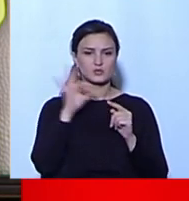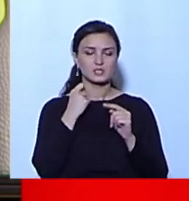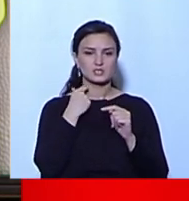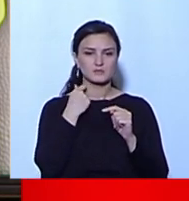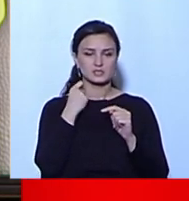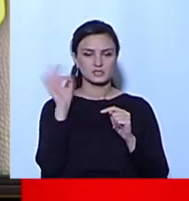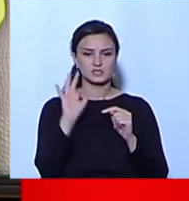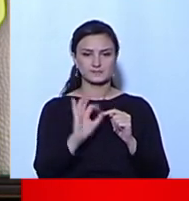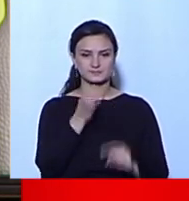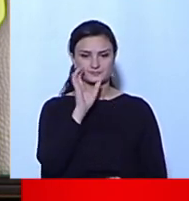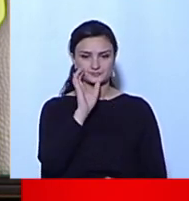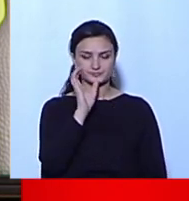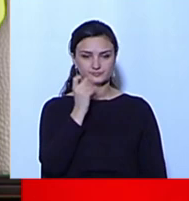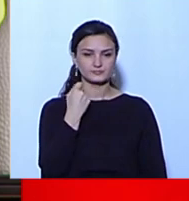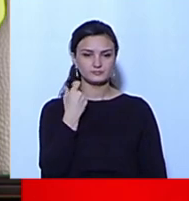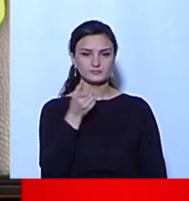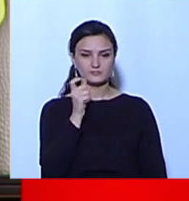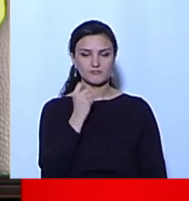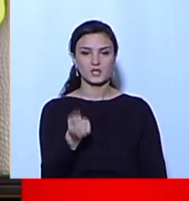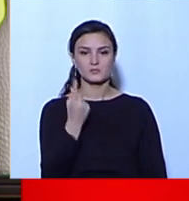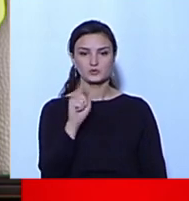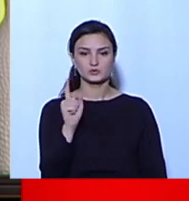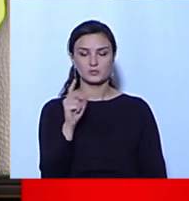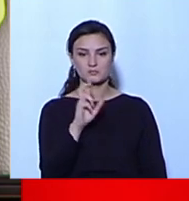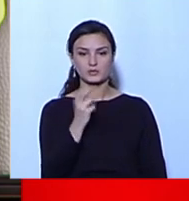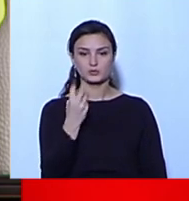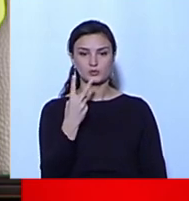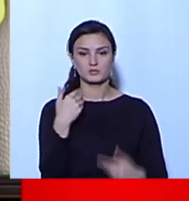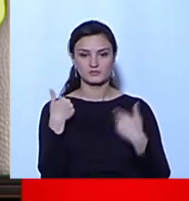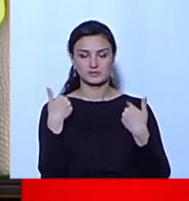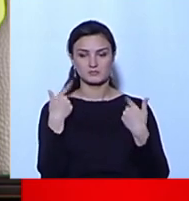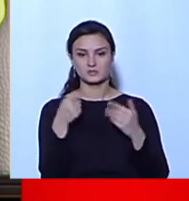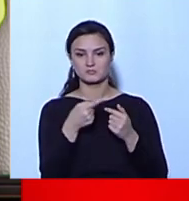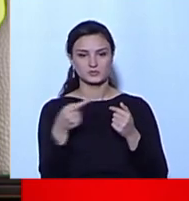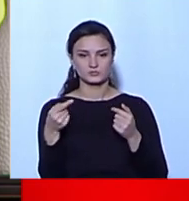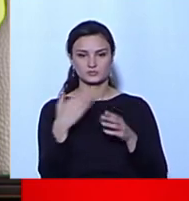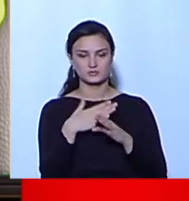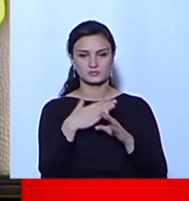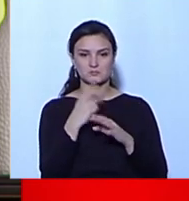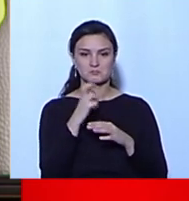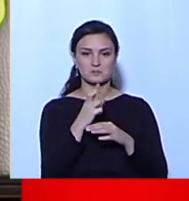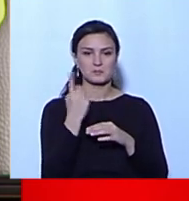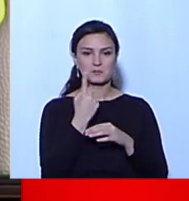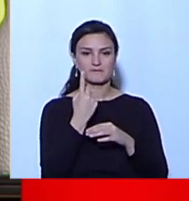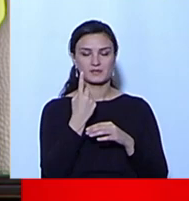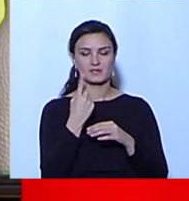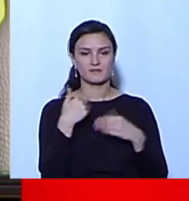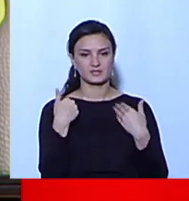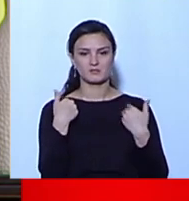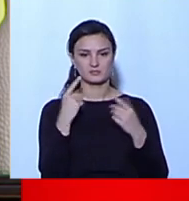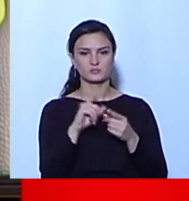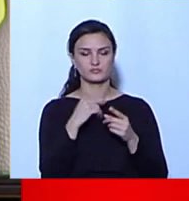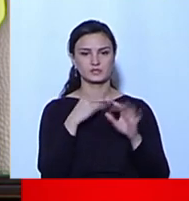სასმელის სისტემატურ მომხმარებლებში აღმოჩნდა, რომ B12 დეფიციტის რისკი ძალიან მაღალია, ესევე როგორც B1 ვიტამინის რისკი.